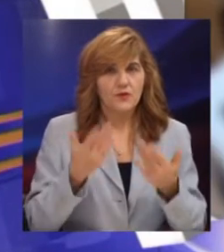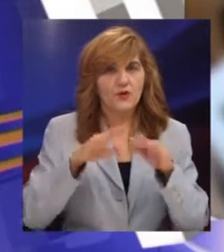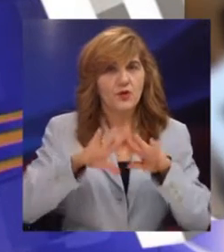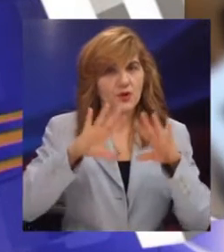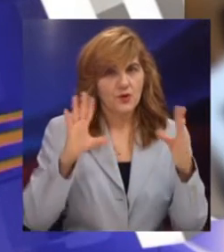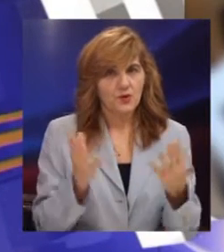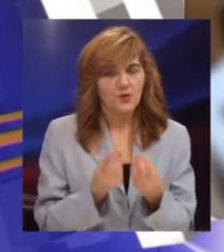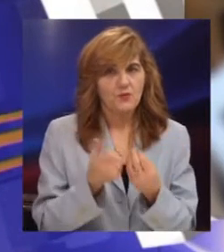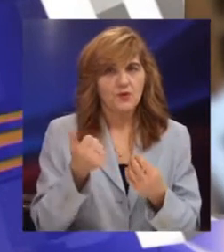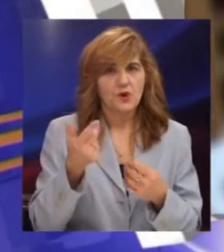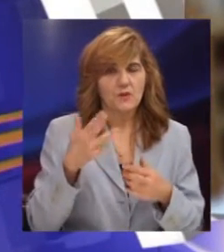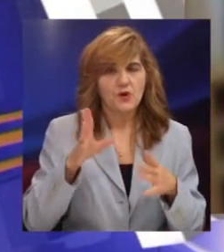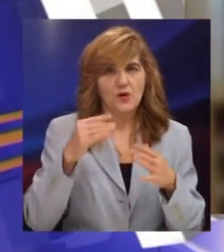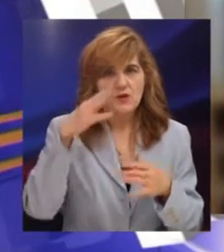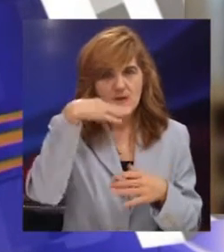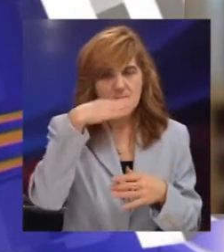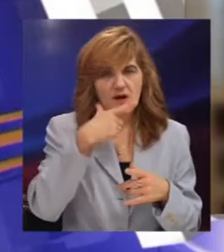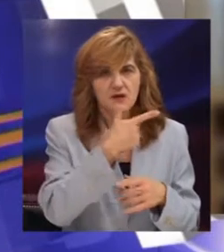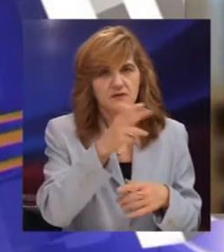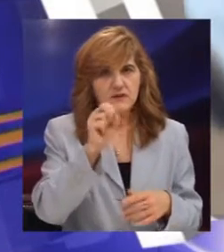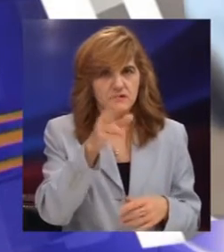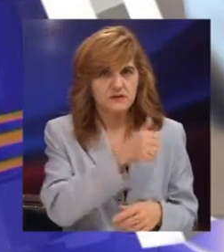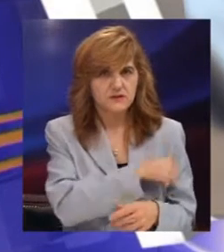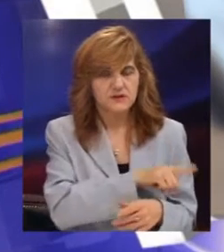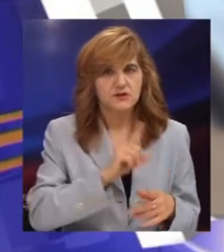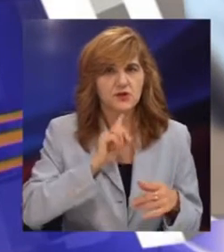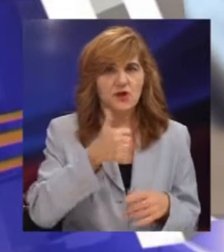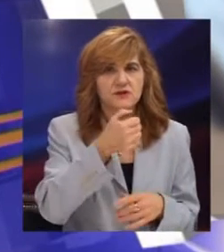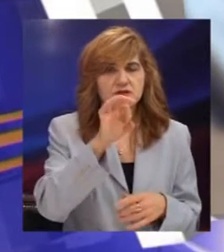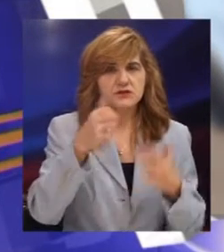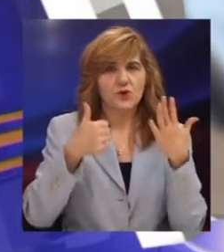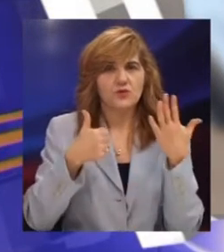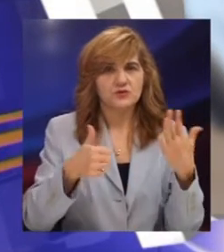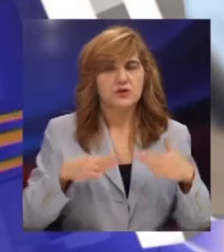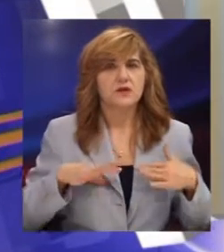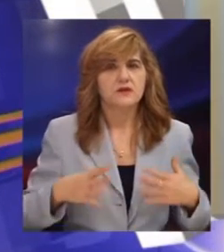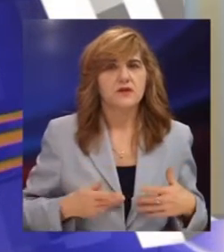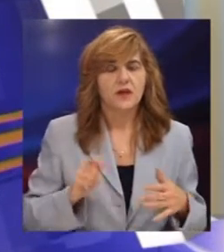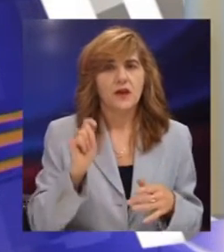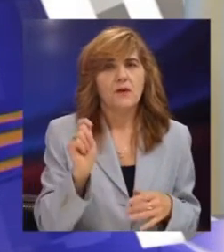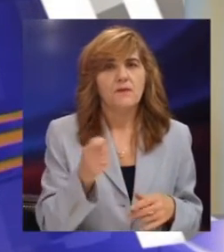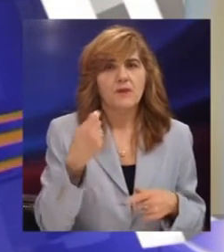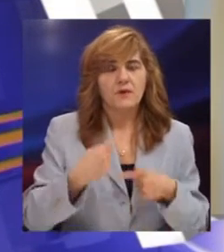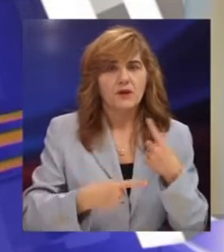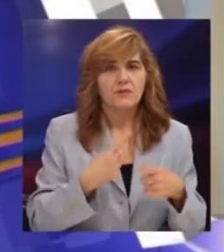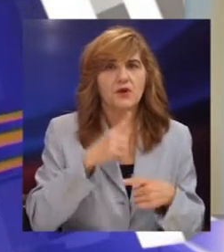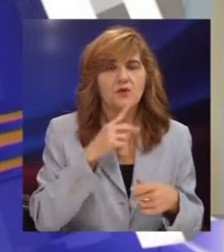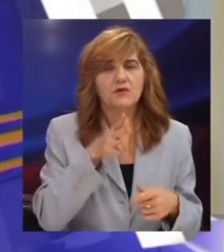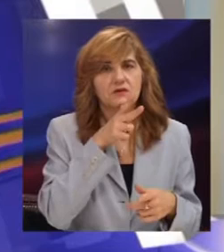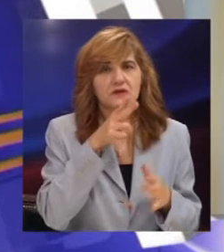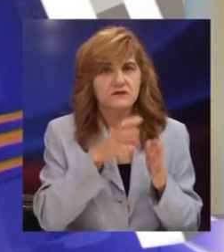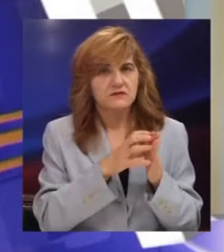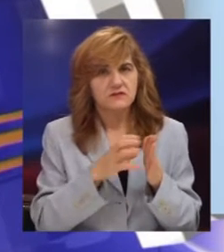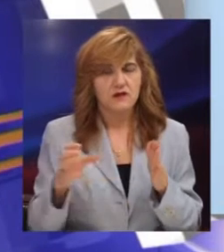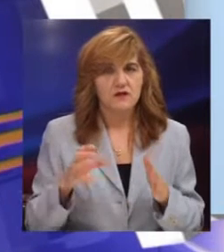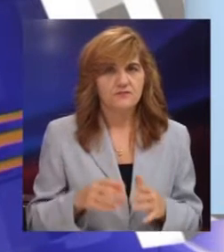rad. Od ukupnog broja pregledanih žena od sredine marta 2013. godine, kod 106 žena su pronađene suspektne promjene koje